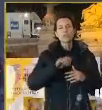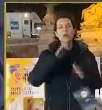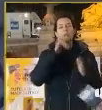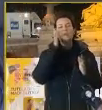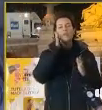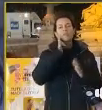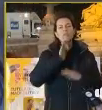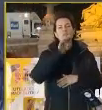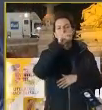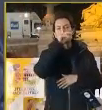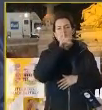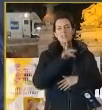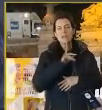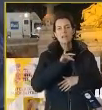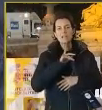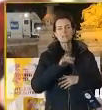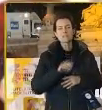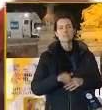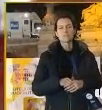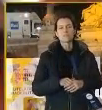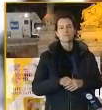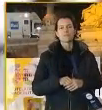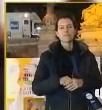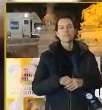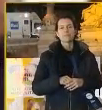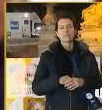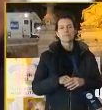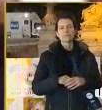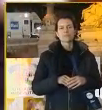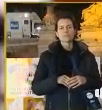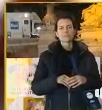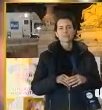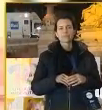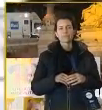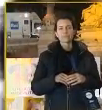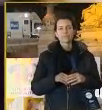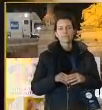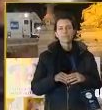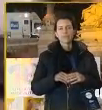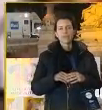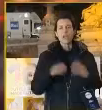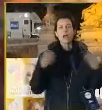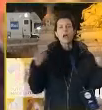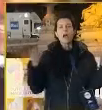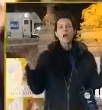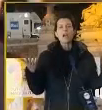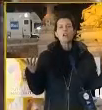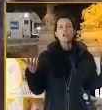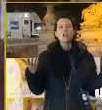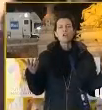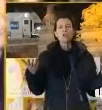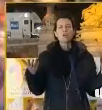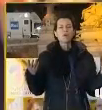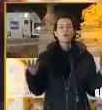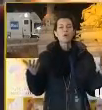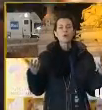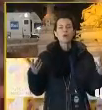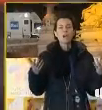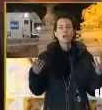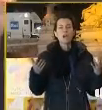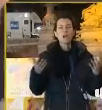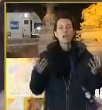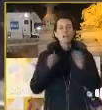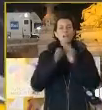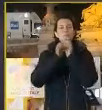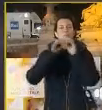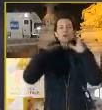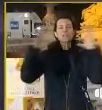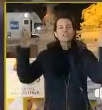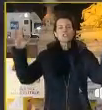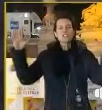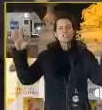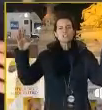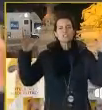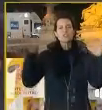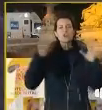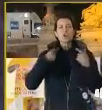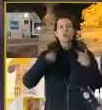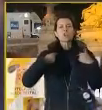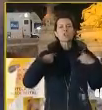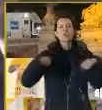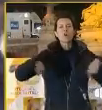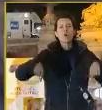Silenzio. Il paradosso è tutto ed è tutto il suo contrario. Noi nasciamo